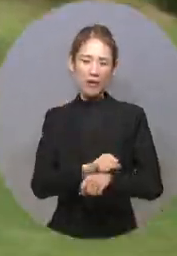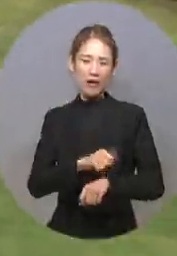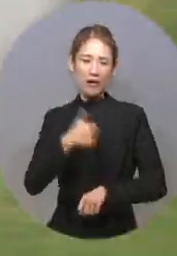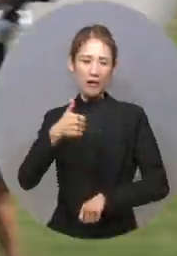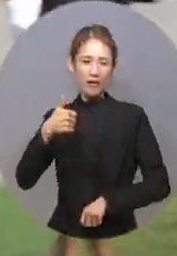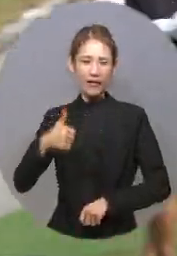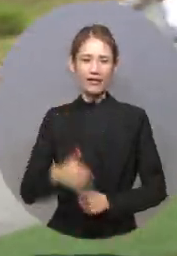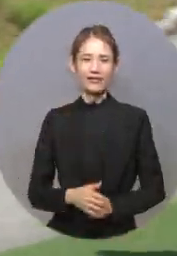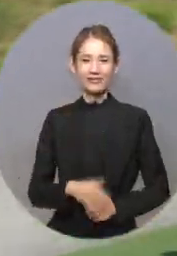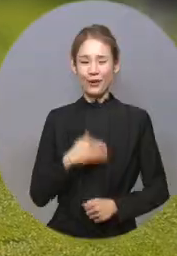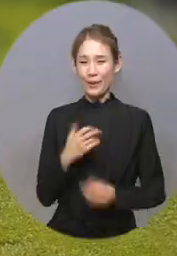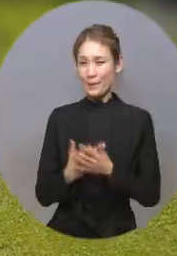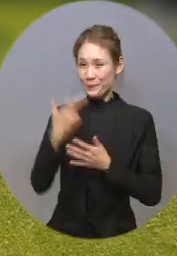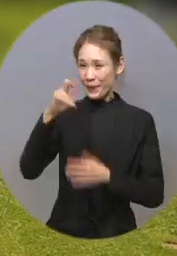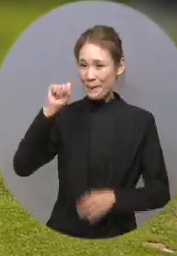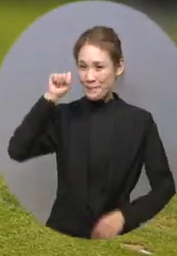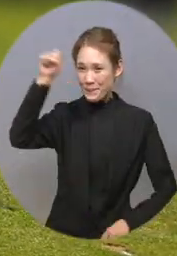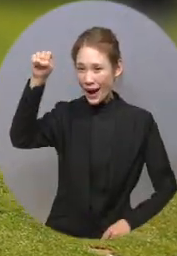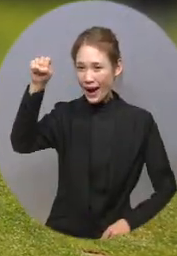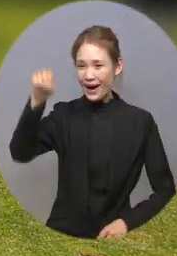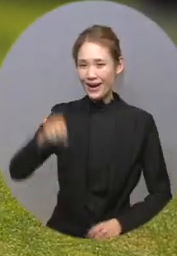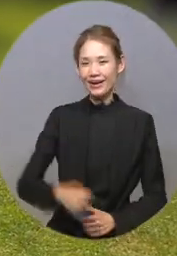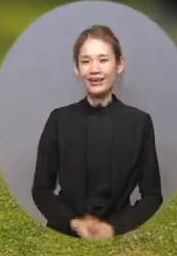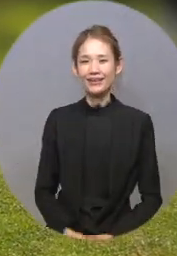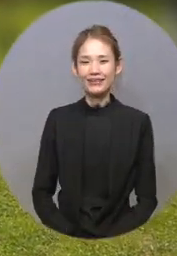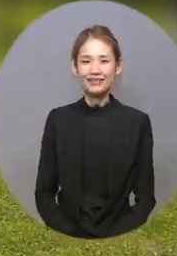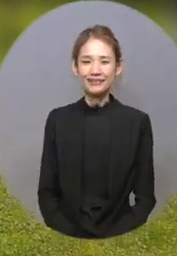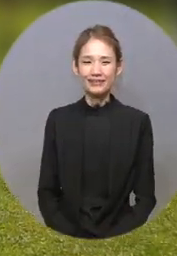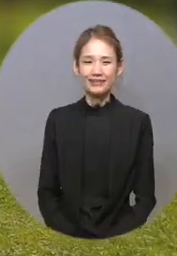오빠, 파이팅! 야.